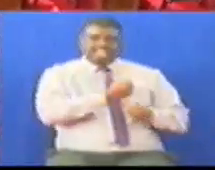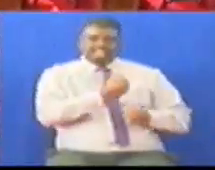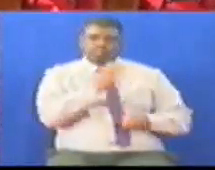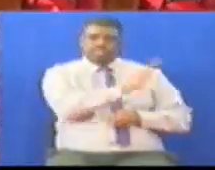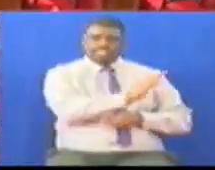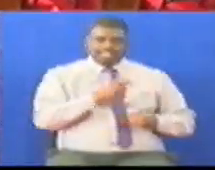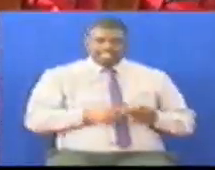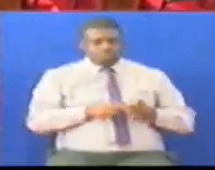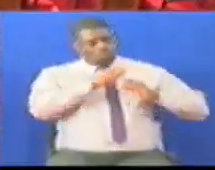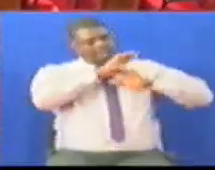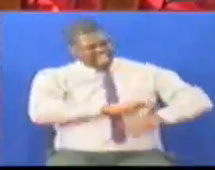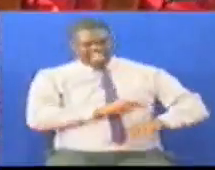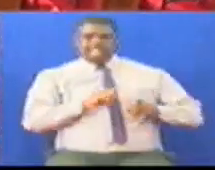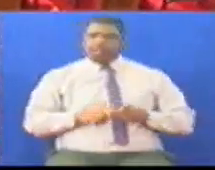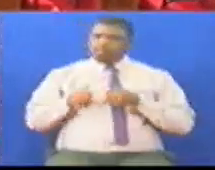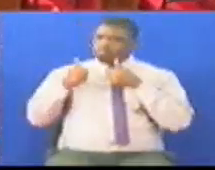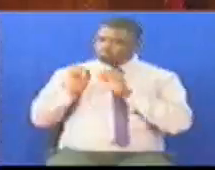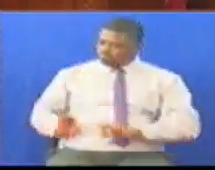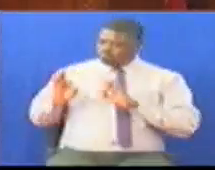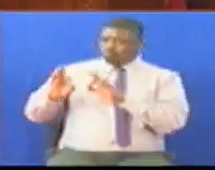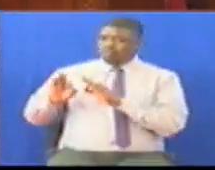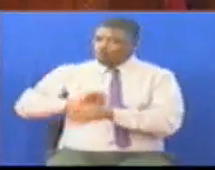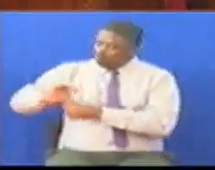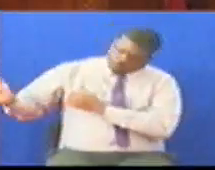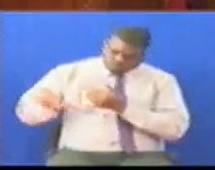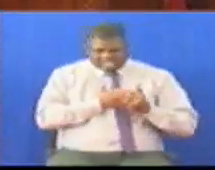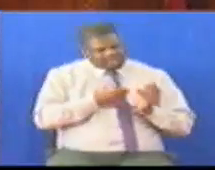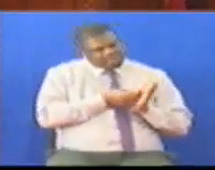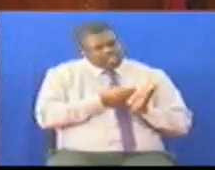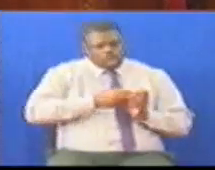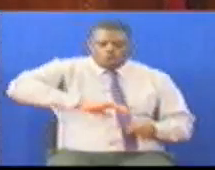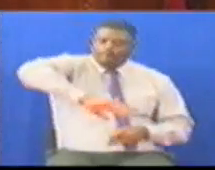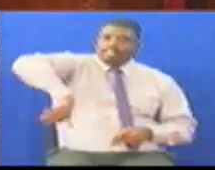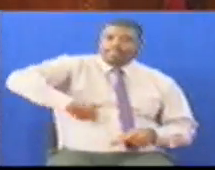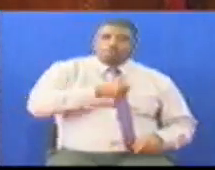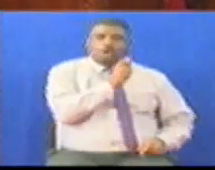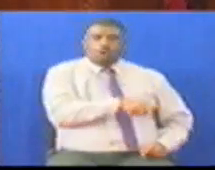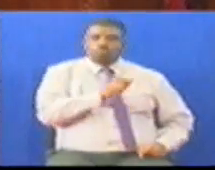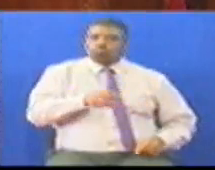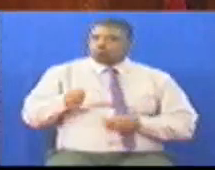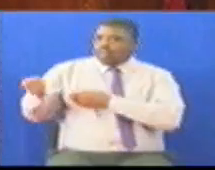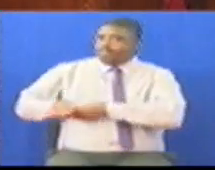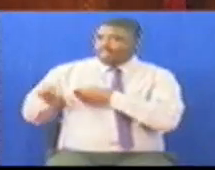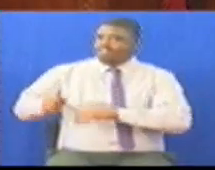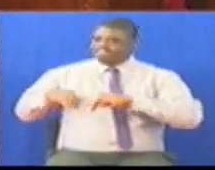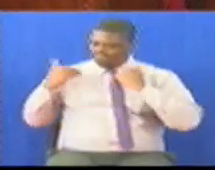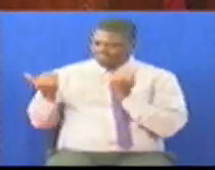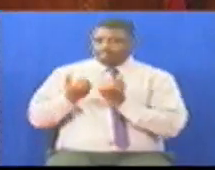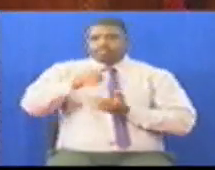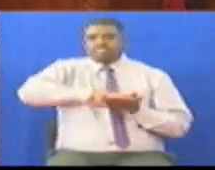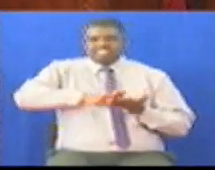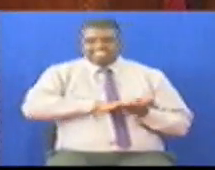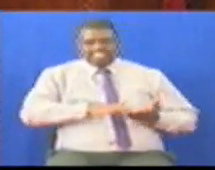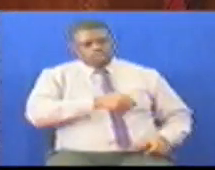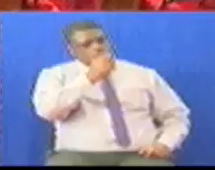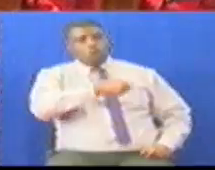mahiri, ikiwemo pamoja na kurudisha hela walizokuwa wamelipa wameibiwa wakulima katika vyama vya msingi. Hongera sana